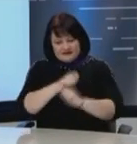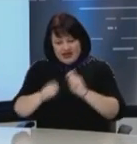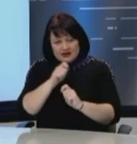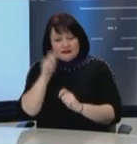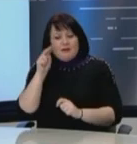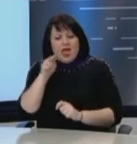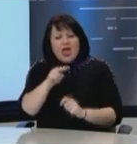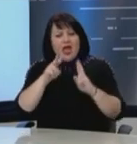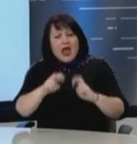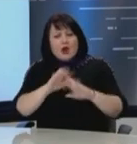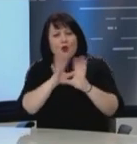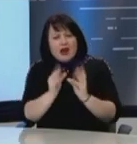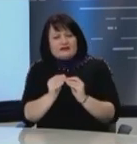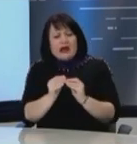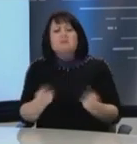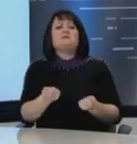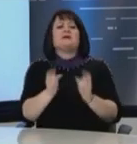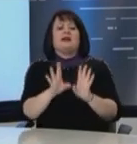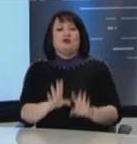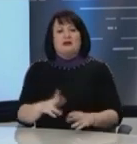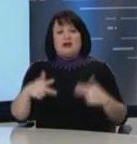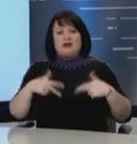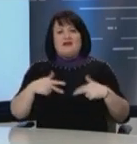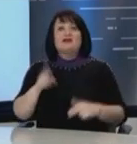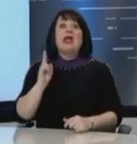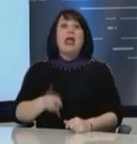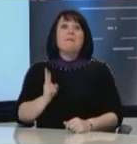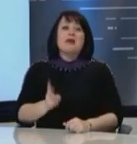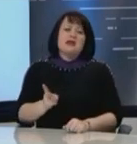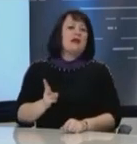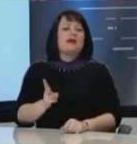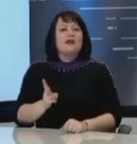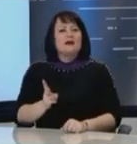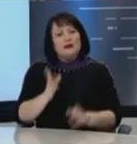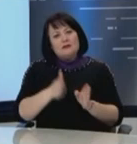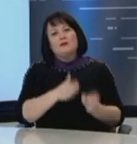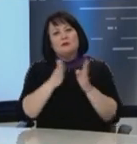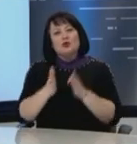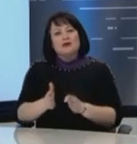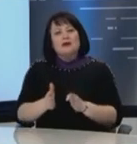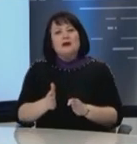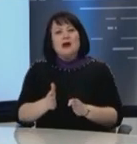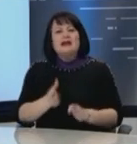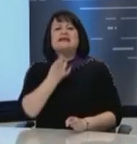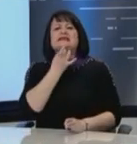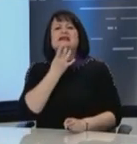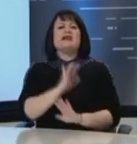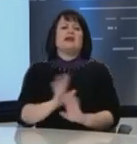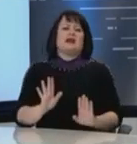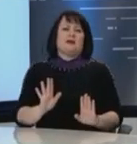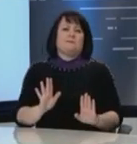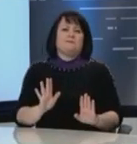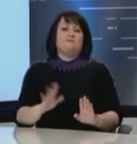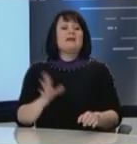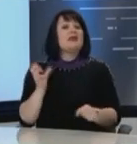δημιουργήσαμε. Μιλάμε για μια κυβέρνηση επικίνδυνη και ταυτόχρονα ανάλγητη, που